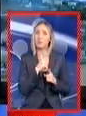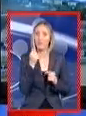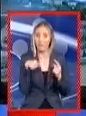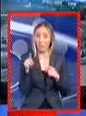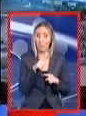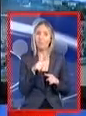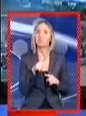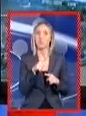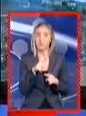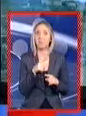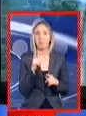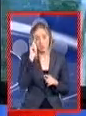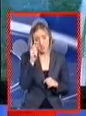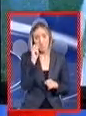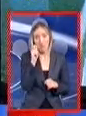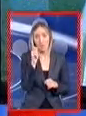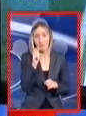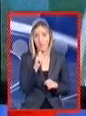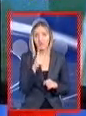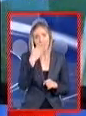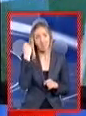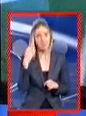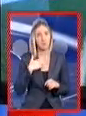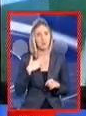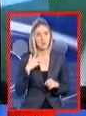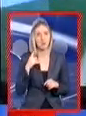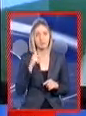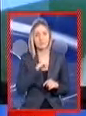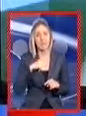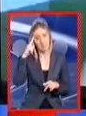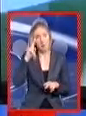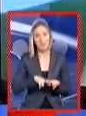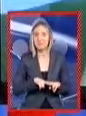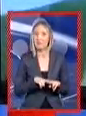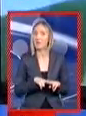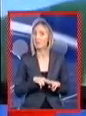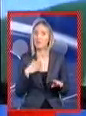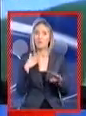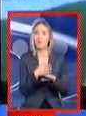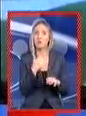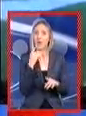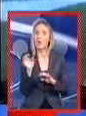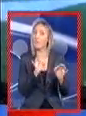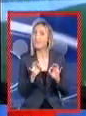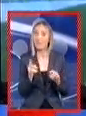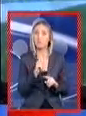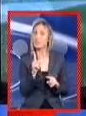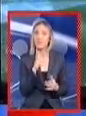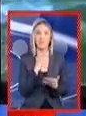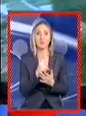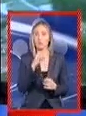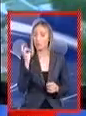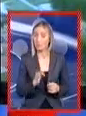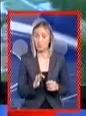smemo zaboraviti da su na svoju ruku, iako u nekim trenucima je bila najave da bezbednostno nije baš